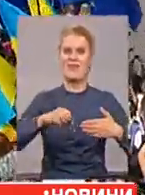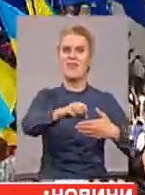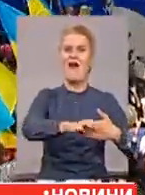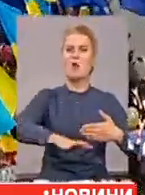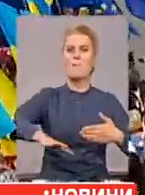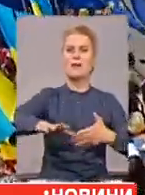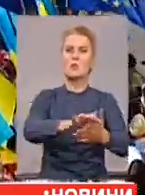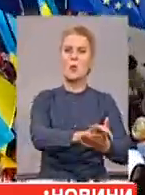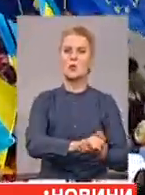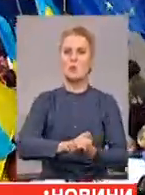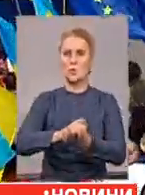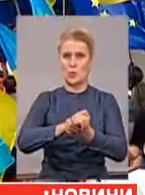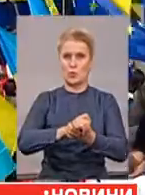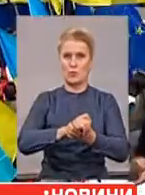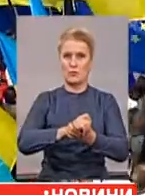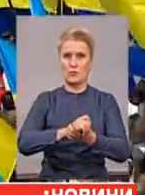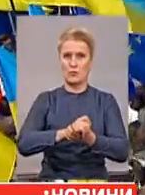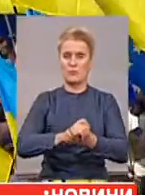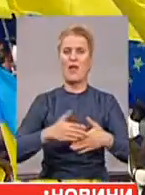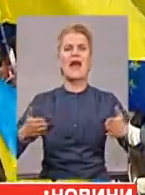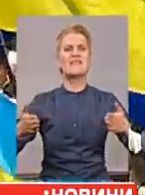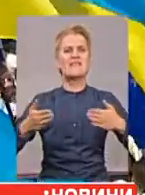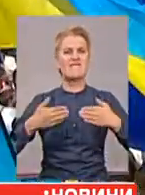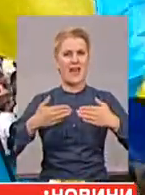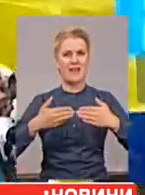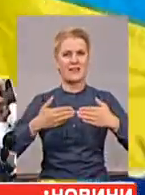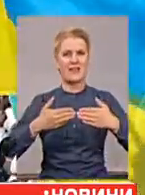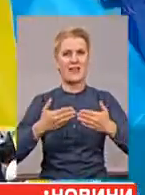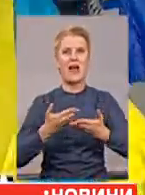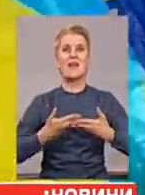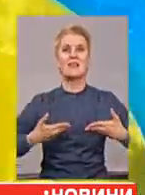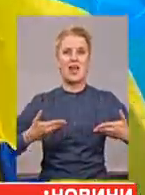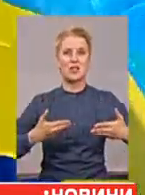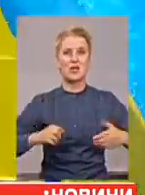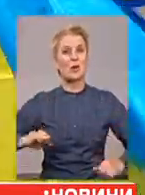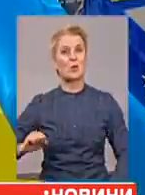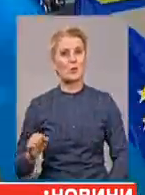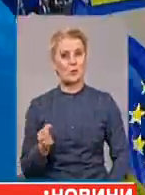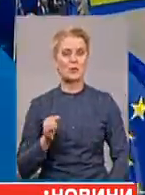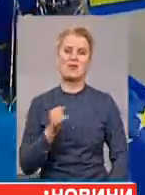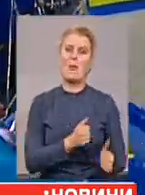Європейського Союзу, двері наших друзів і партнерів